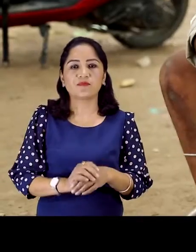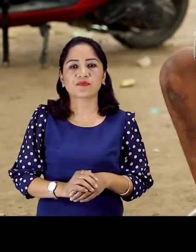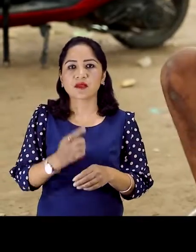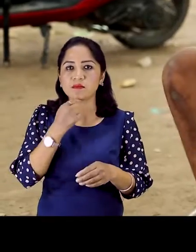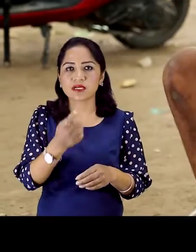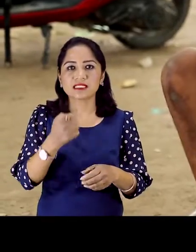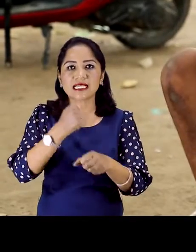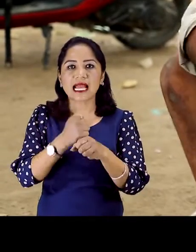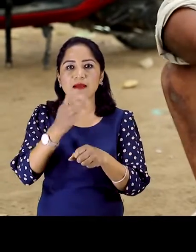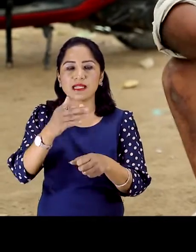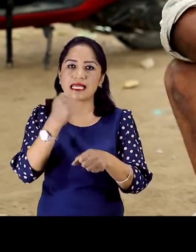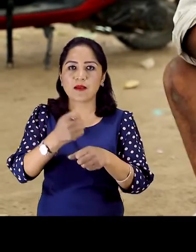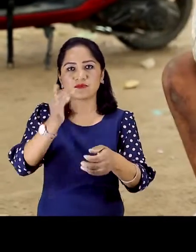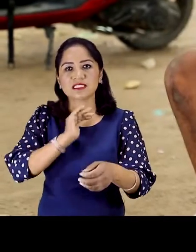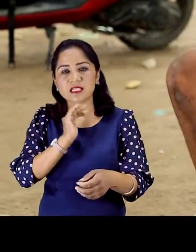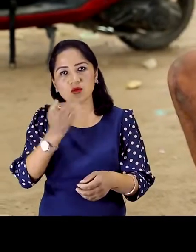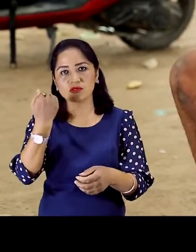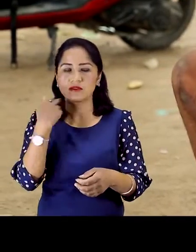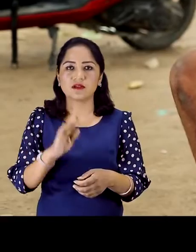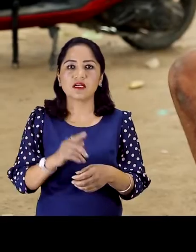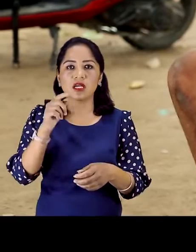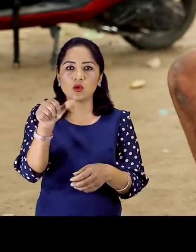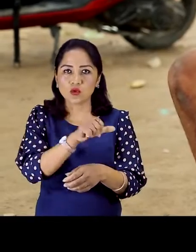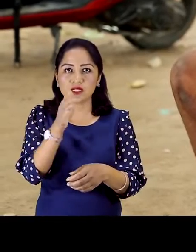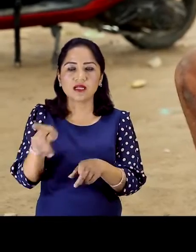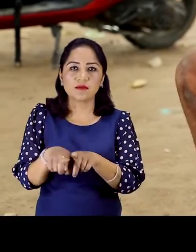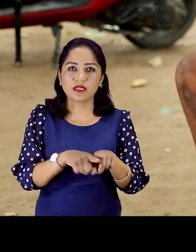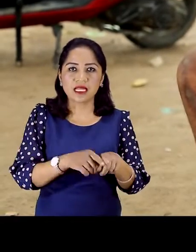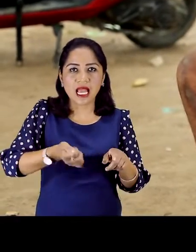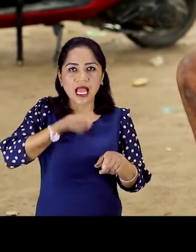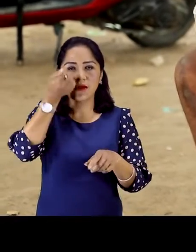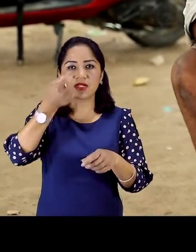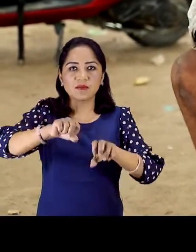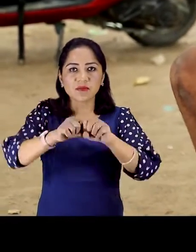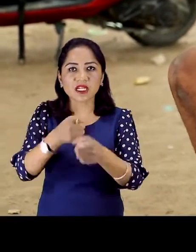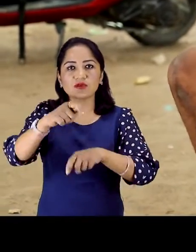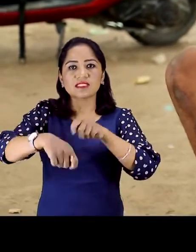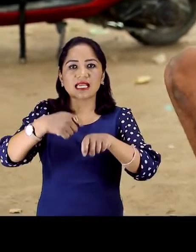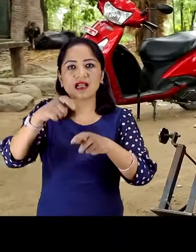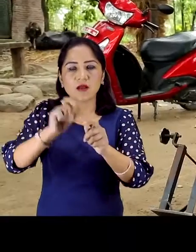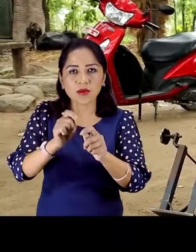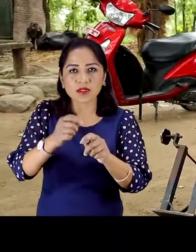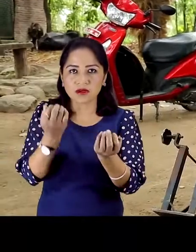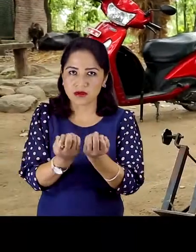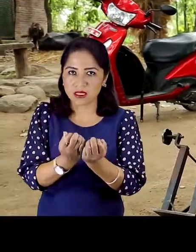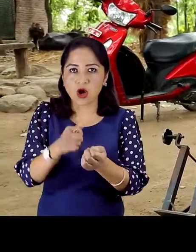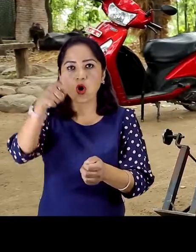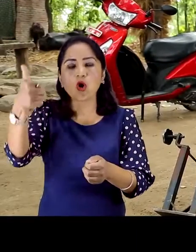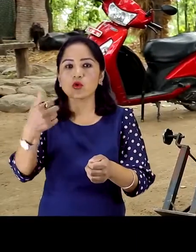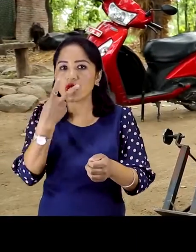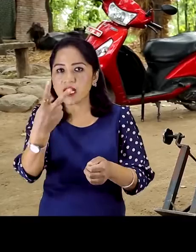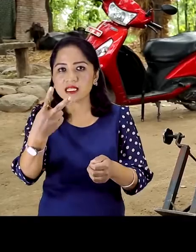पनींचा कामले कामची काउंचा हुू नरेंड्रले पनी आपने बिग्रियक शायकल को मरमत गरदै